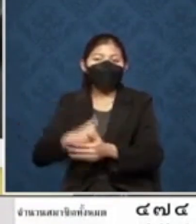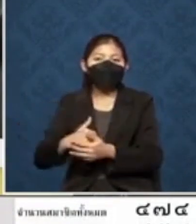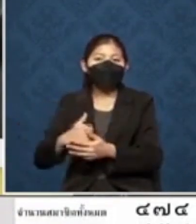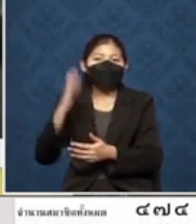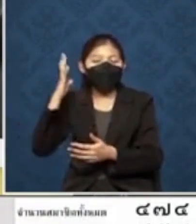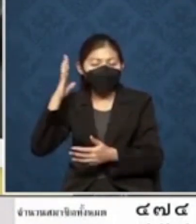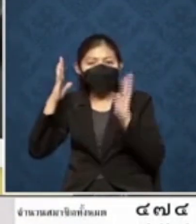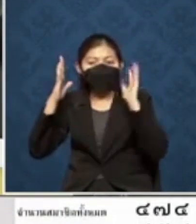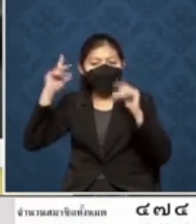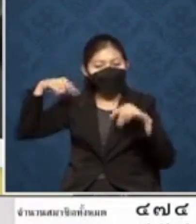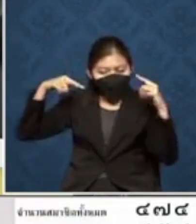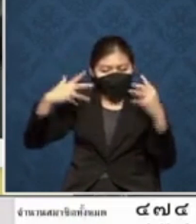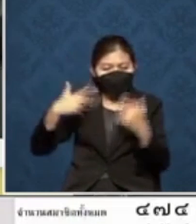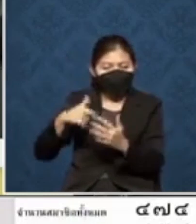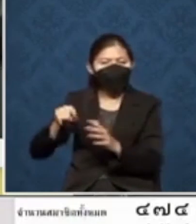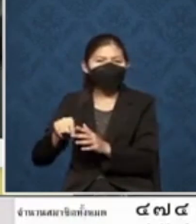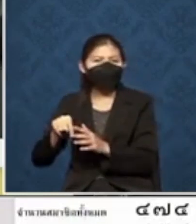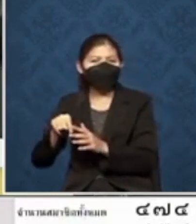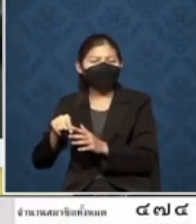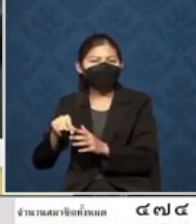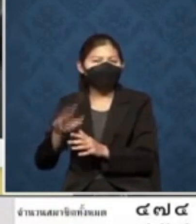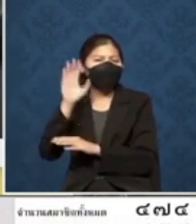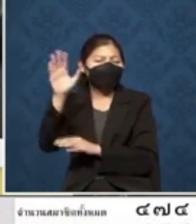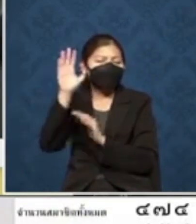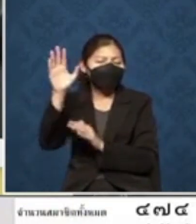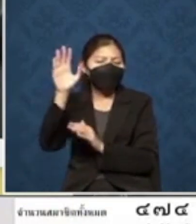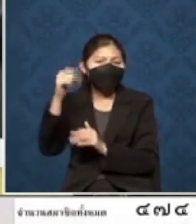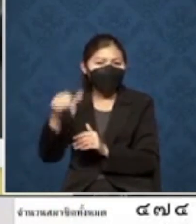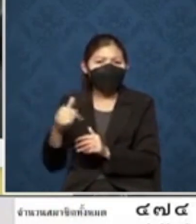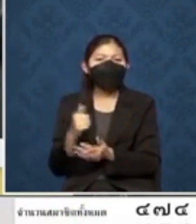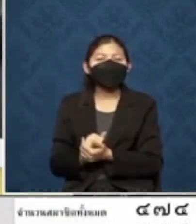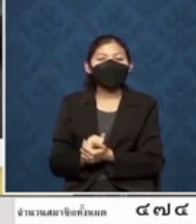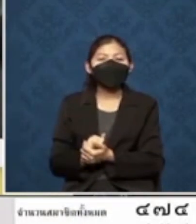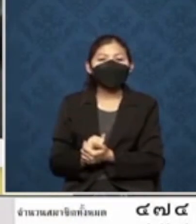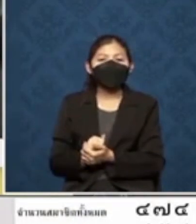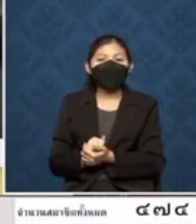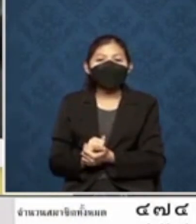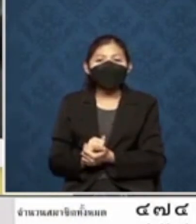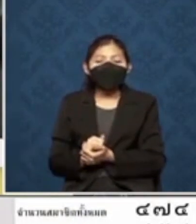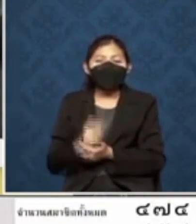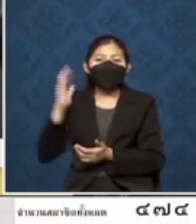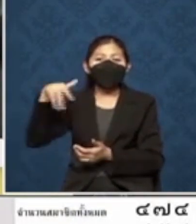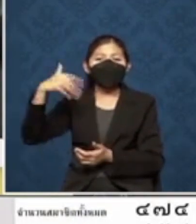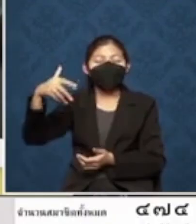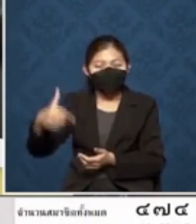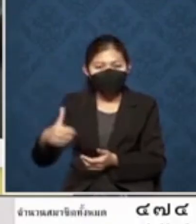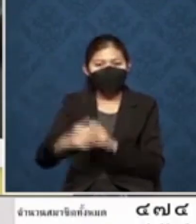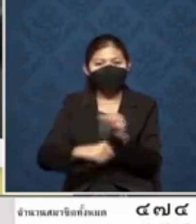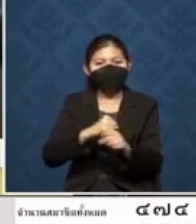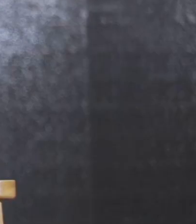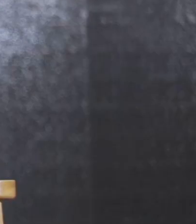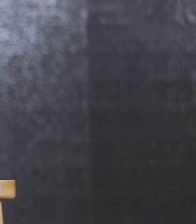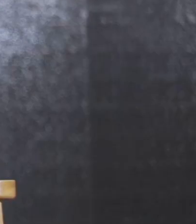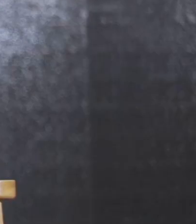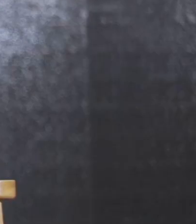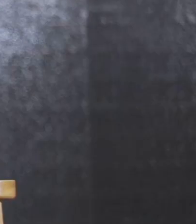รัฐบาลอยู่ในสภาวะปริ่มน้ำสุดๆมี 2ส.ส.หายไปอยู่กับพรรคเศรษฐกิจไทยของร้อยเอก